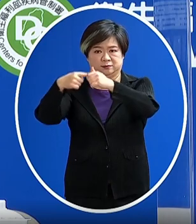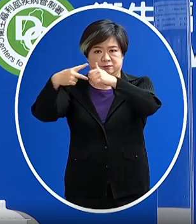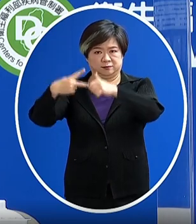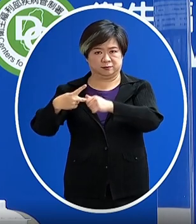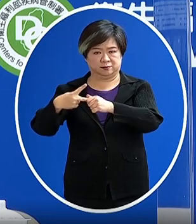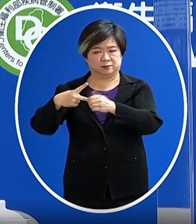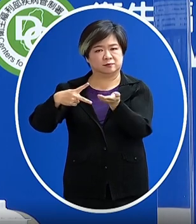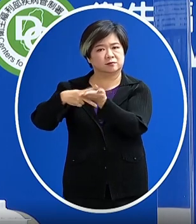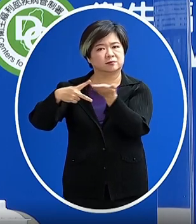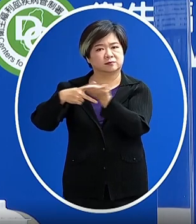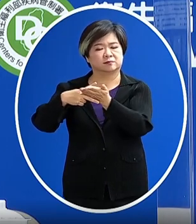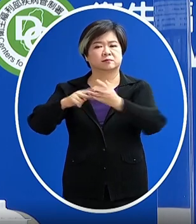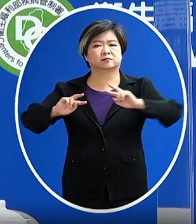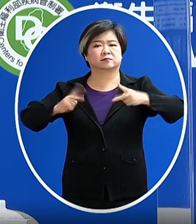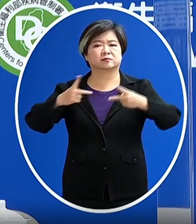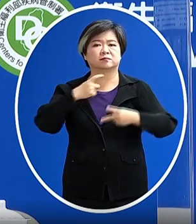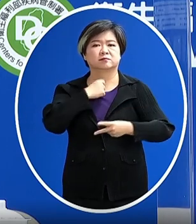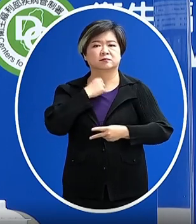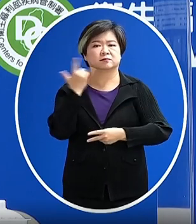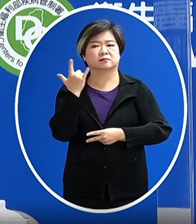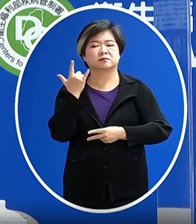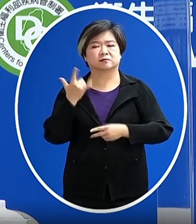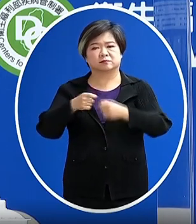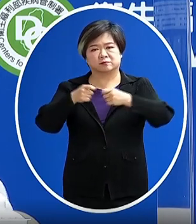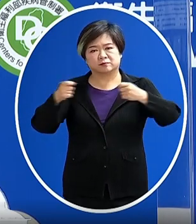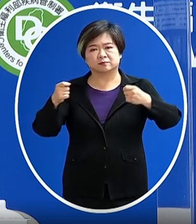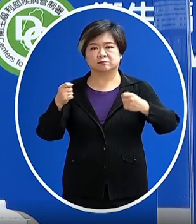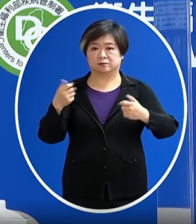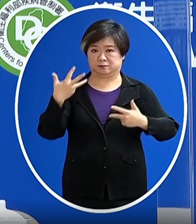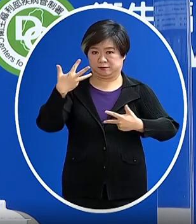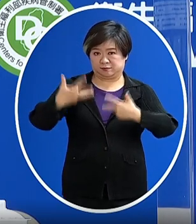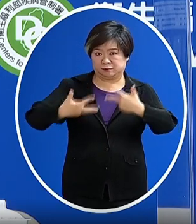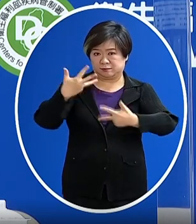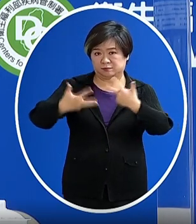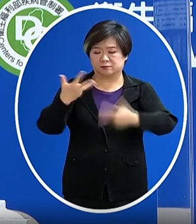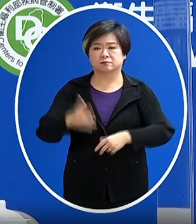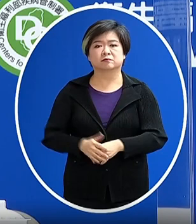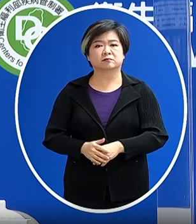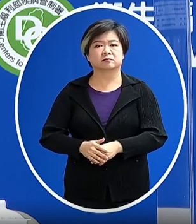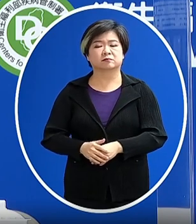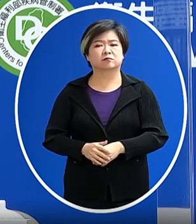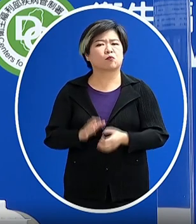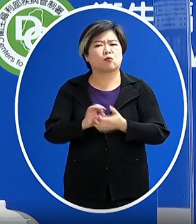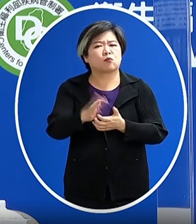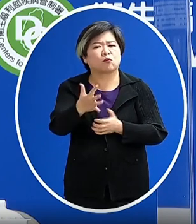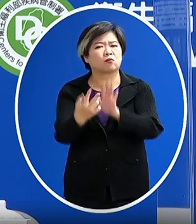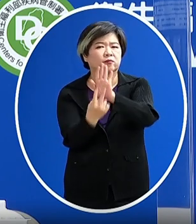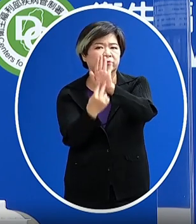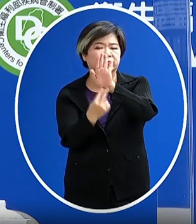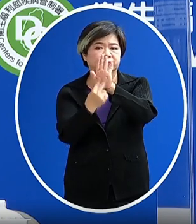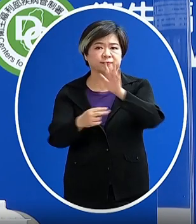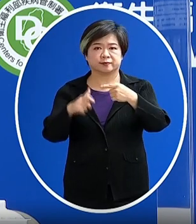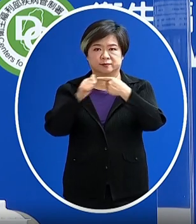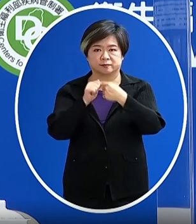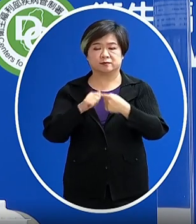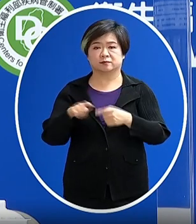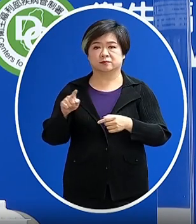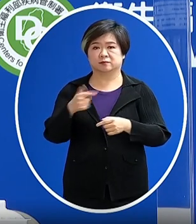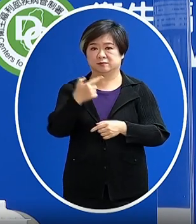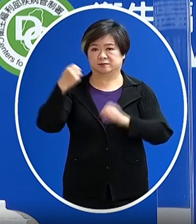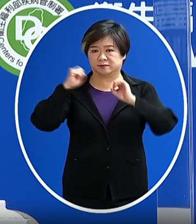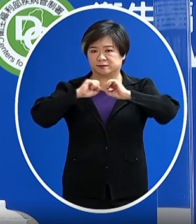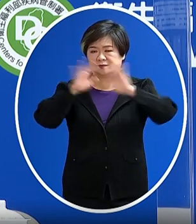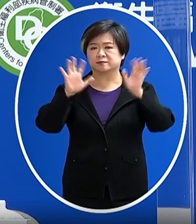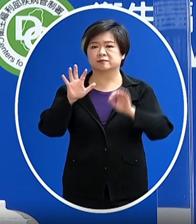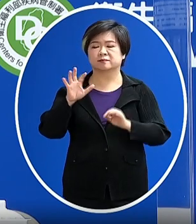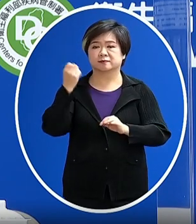间，我们修订为8周以上。那它的这个背景大概有两个哈，一个是根据哈 A G 最新公布的一